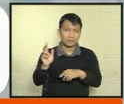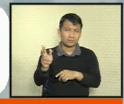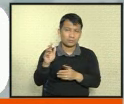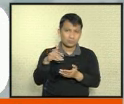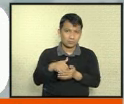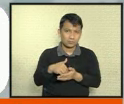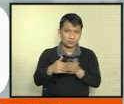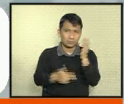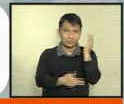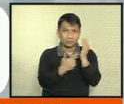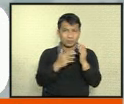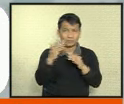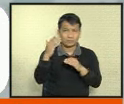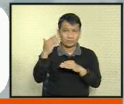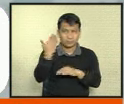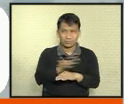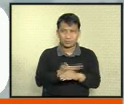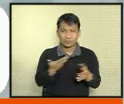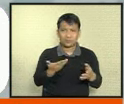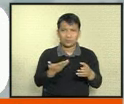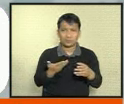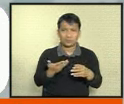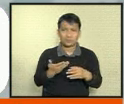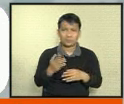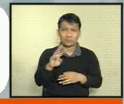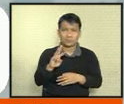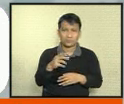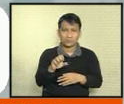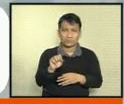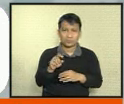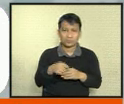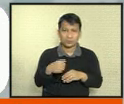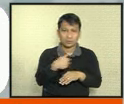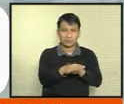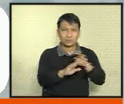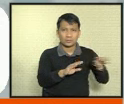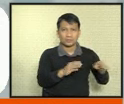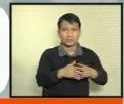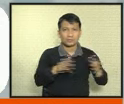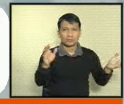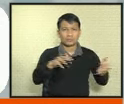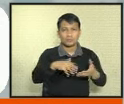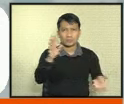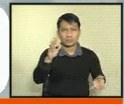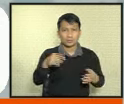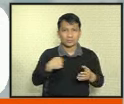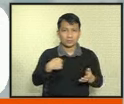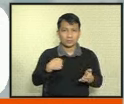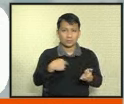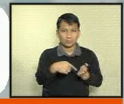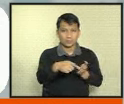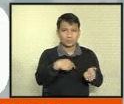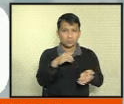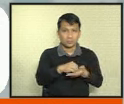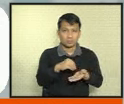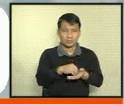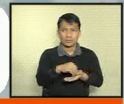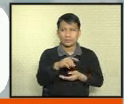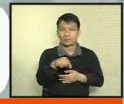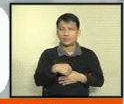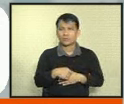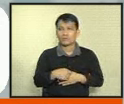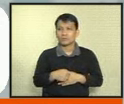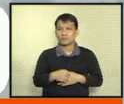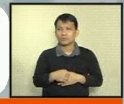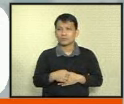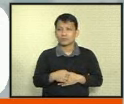Yung pinang-hotel ng mga anak niya. Yung pinang-wensya. Lahat po. Yung naibigay ko sa kanya, sobra-sobra pa. May babayaran pa siya sa akin. Ah, ganon. O